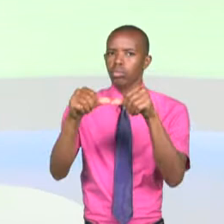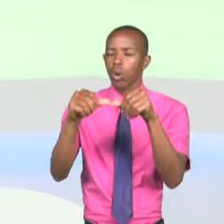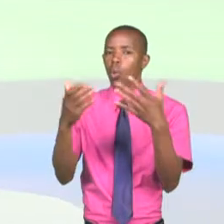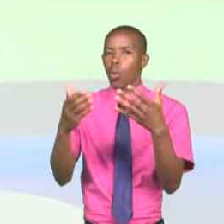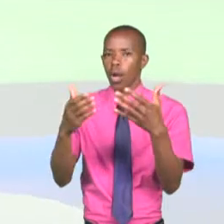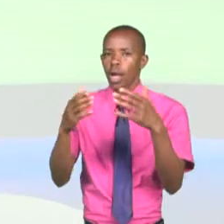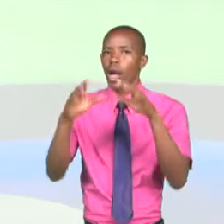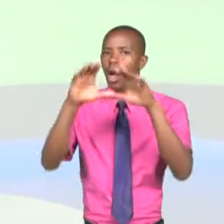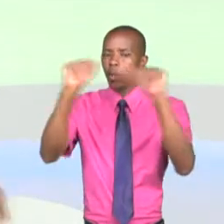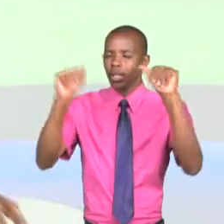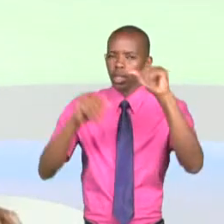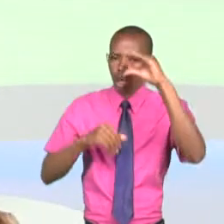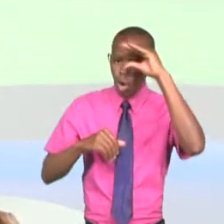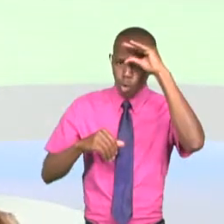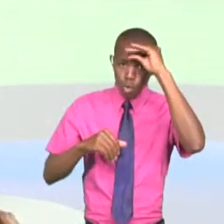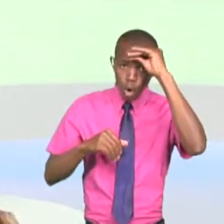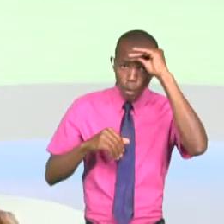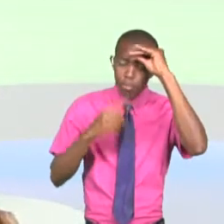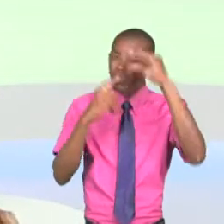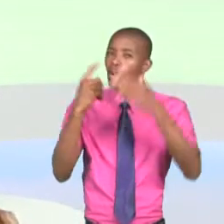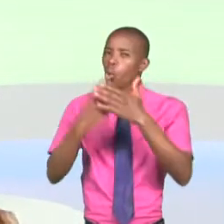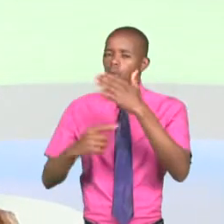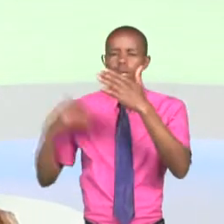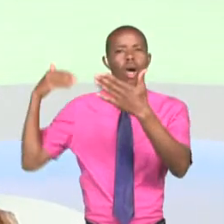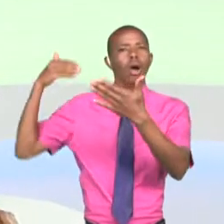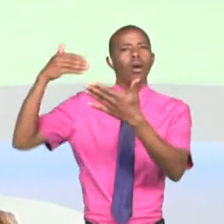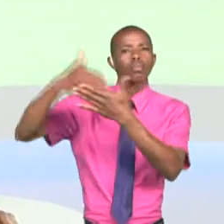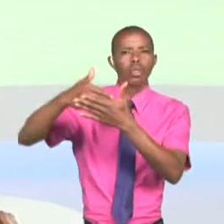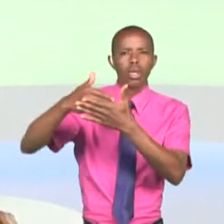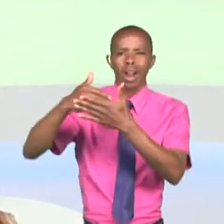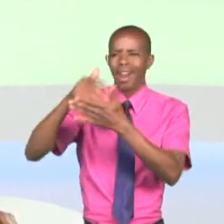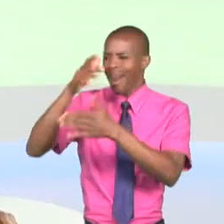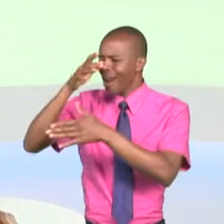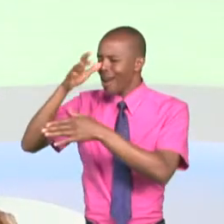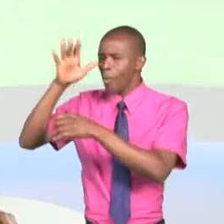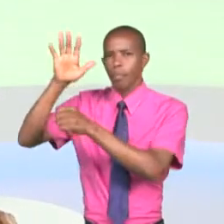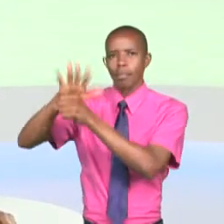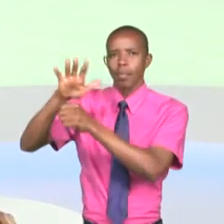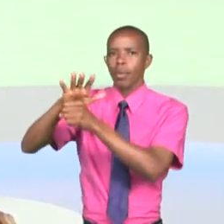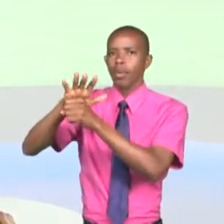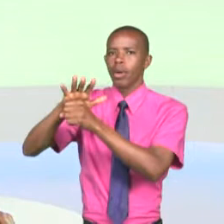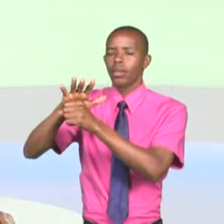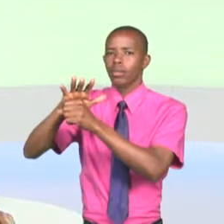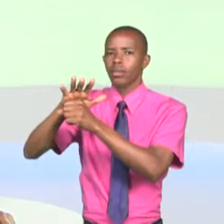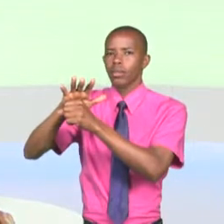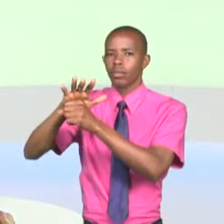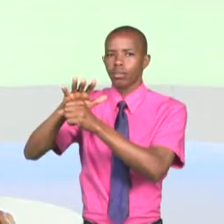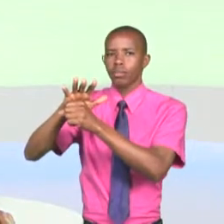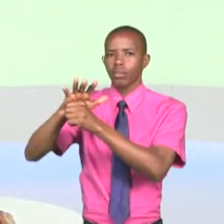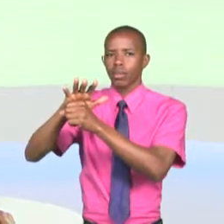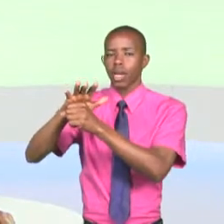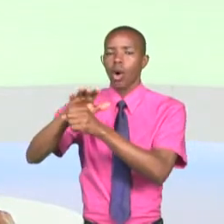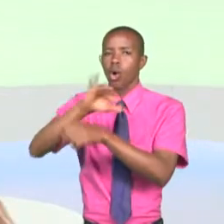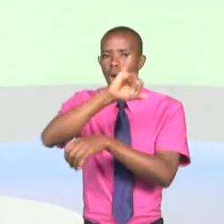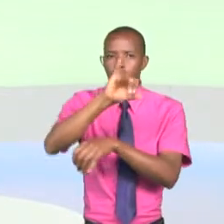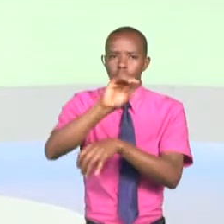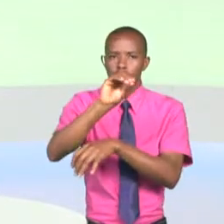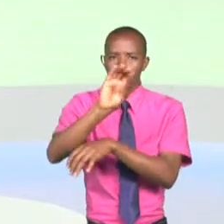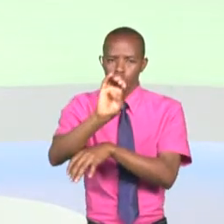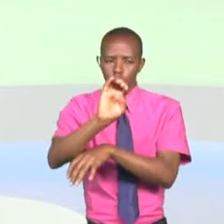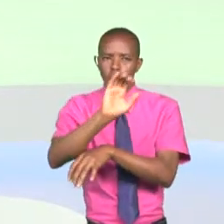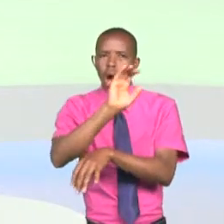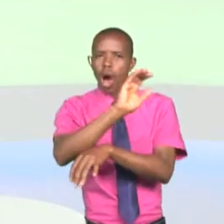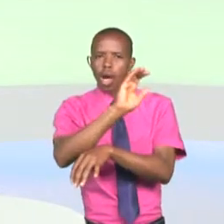Donald Trump anasema ya kwamba hadi sasa hivi kuna udanganyifu ambao umefanyika, naye Joe Biden